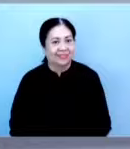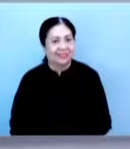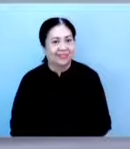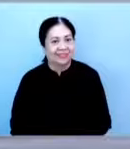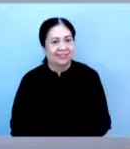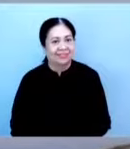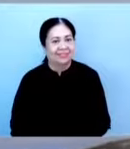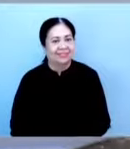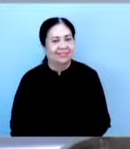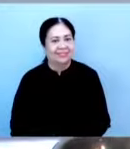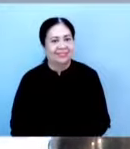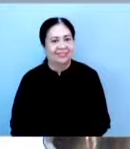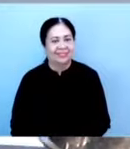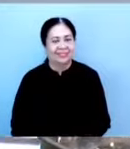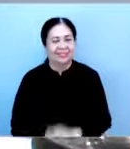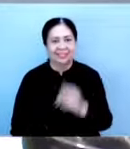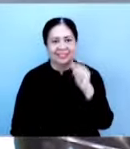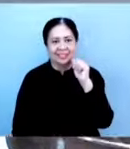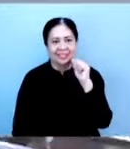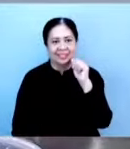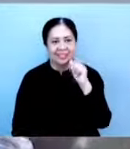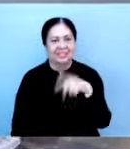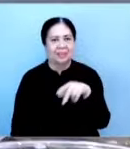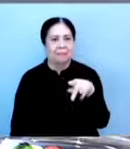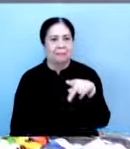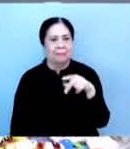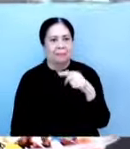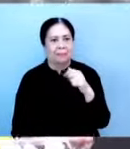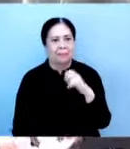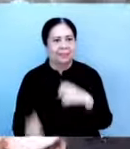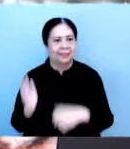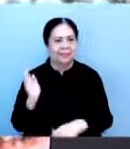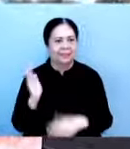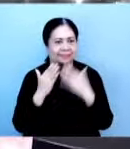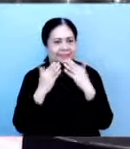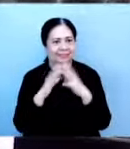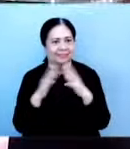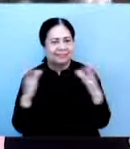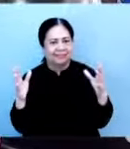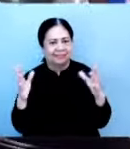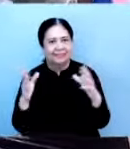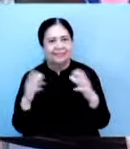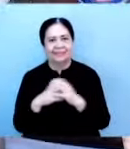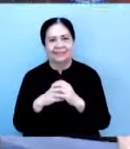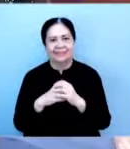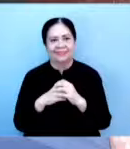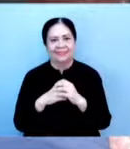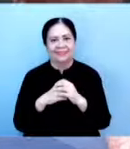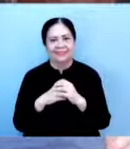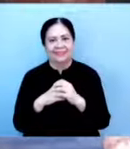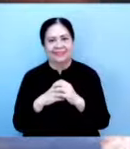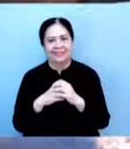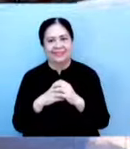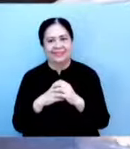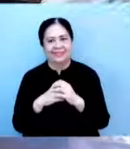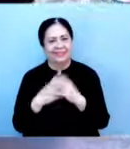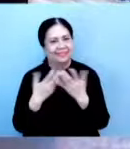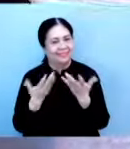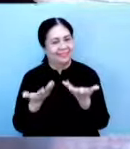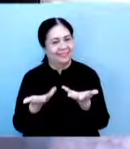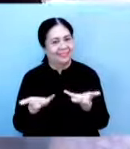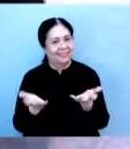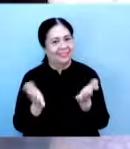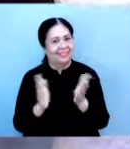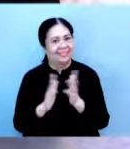pambid ng page ice scramble shop Thank you very much thank you so much napakasarap po Ayan and